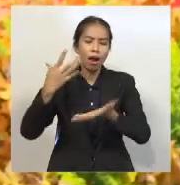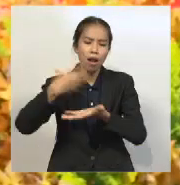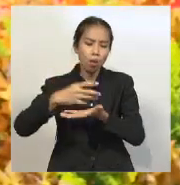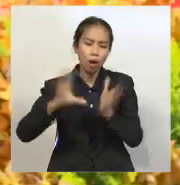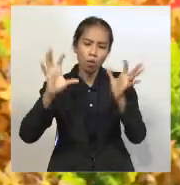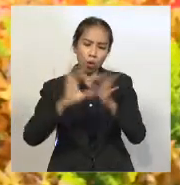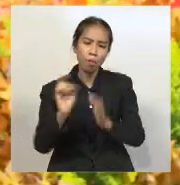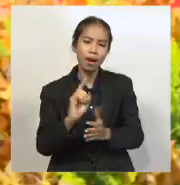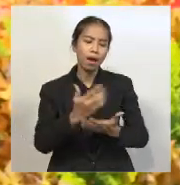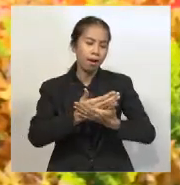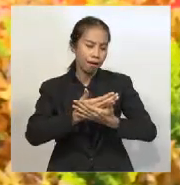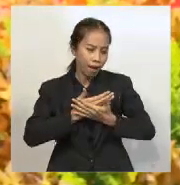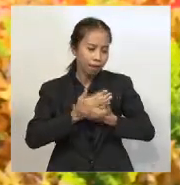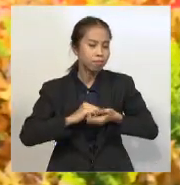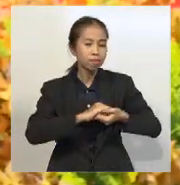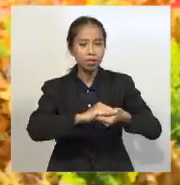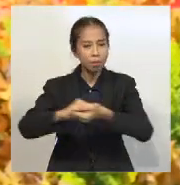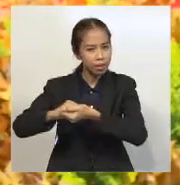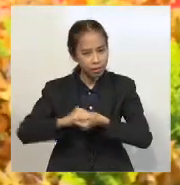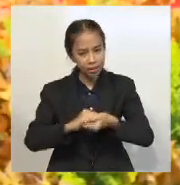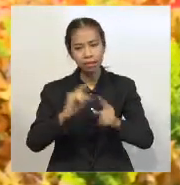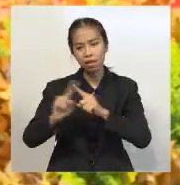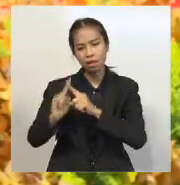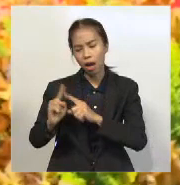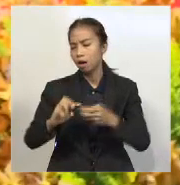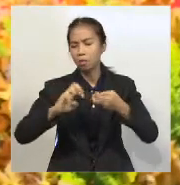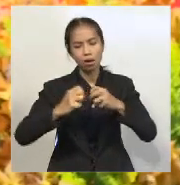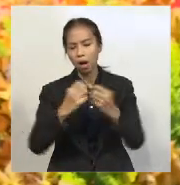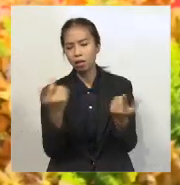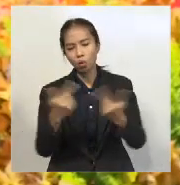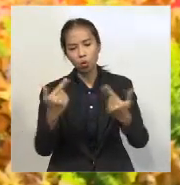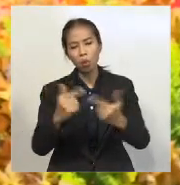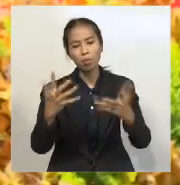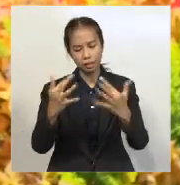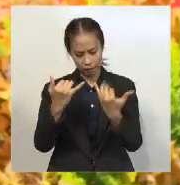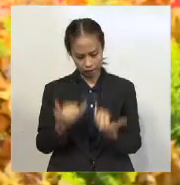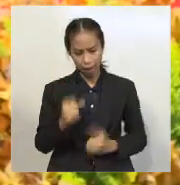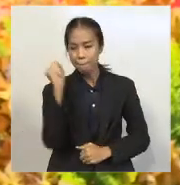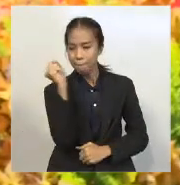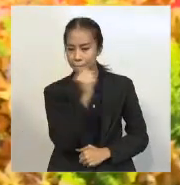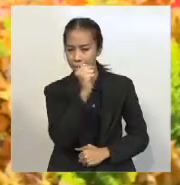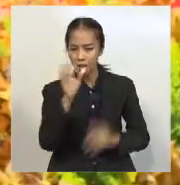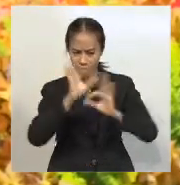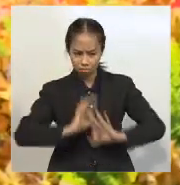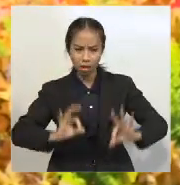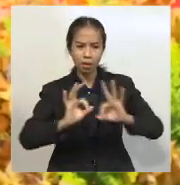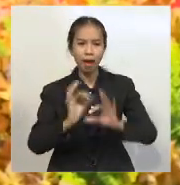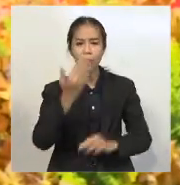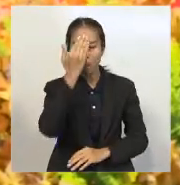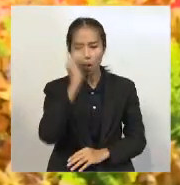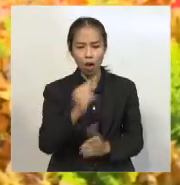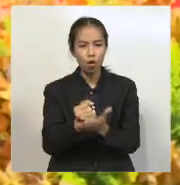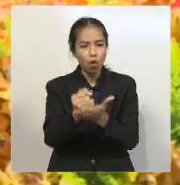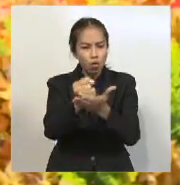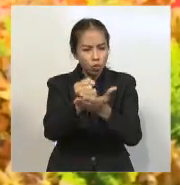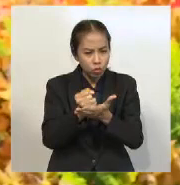ในชาติมากกว่าที่จะไปขัดแย้งกันเรื่องไม่เป็นเรื่องนั้นบทเพลงนั้นเป็นสิ่งสำคัญนะครับเป็นภาษาหนึ่งที่ทำ